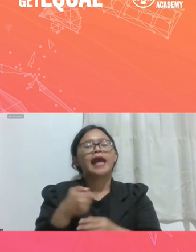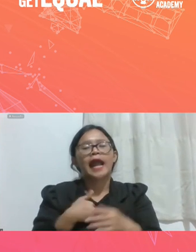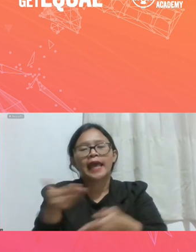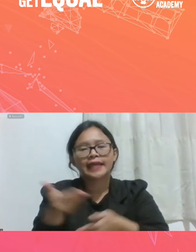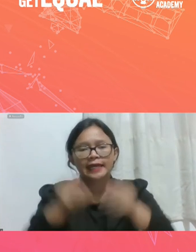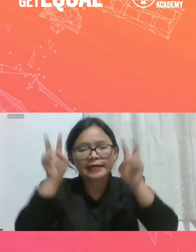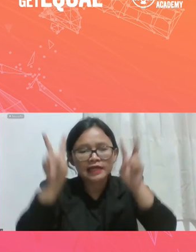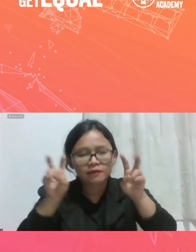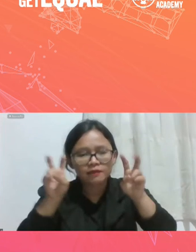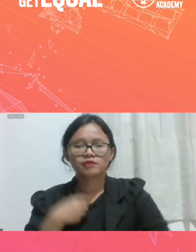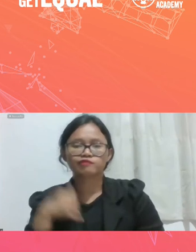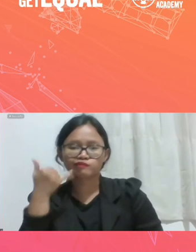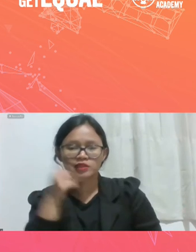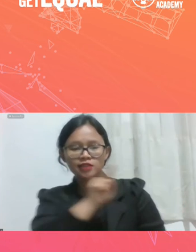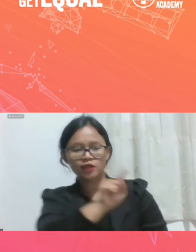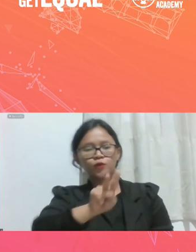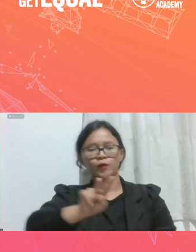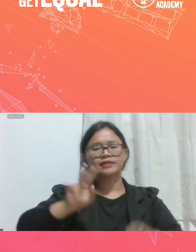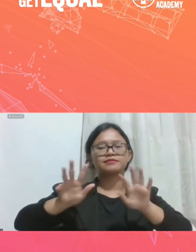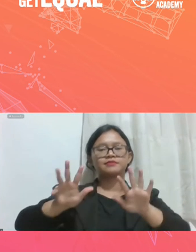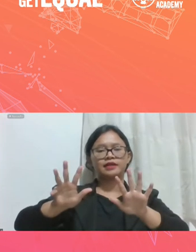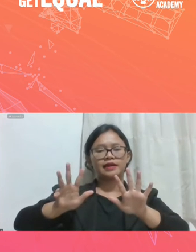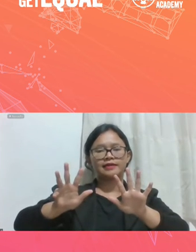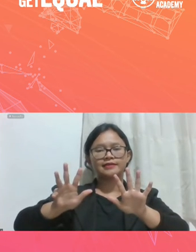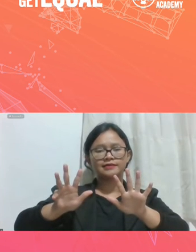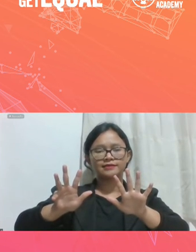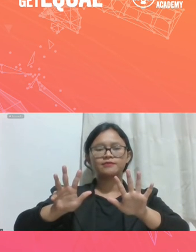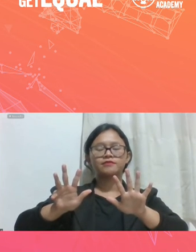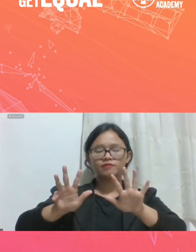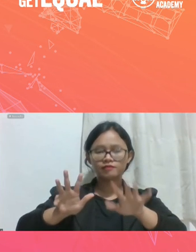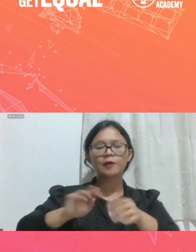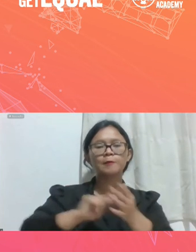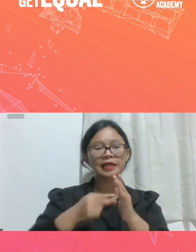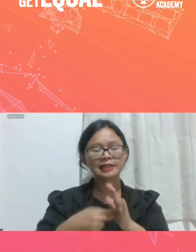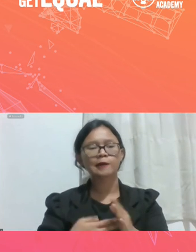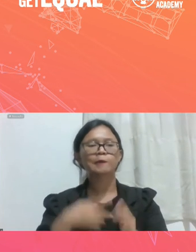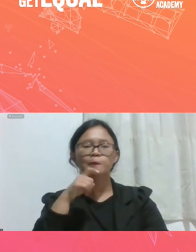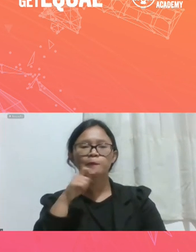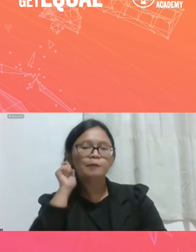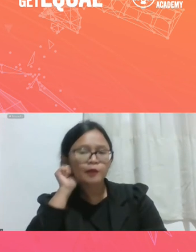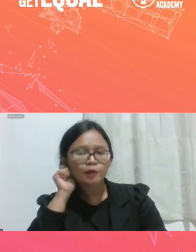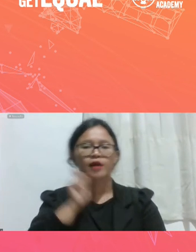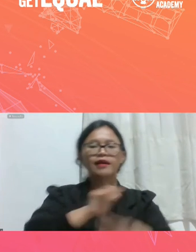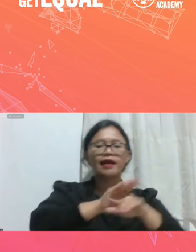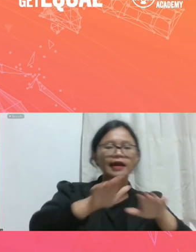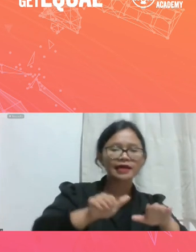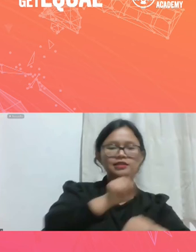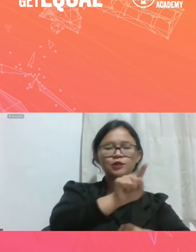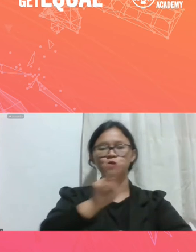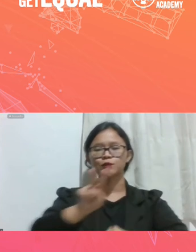sebut call center 129 SAPA. Jadi sahabat perempuan dan anak 129